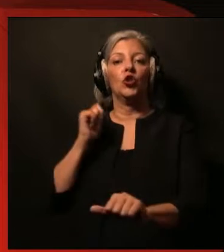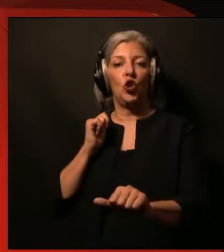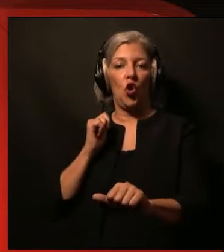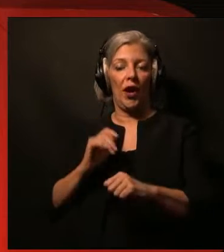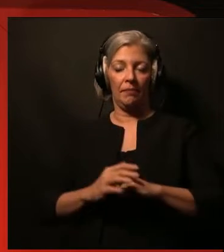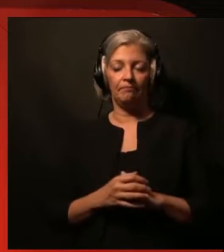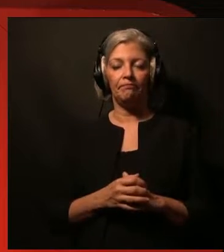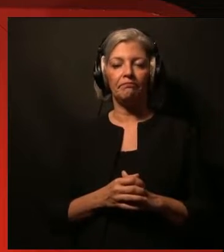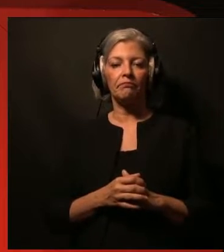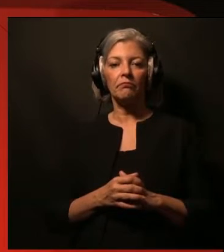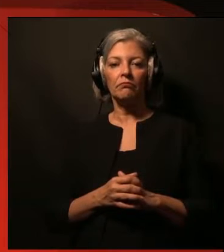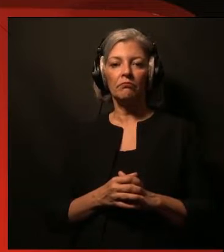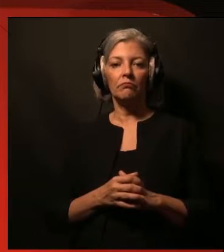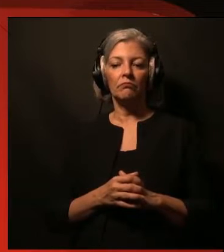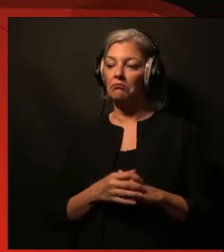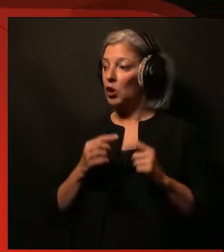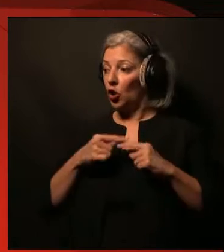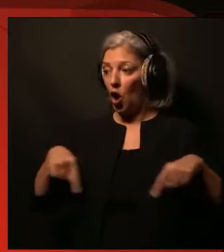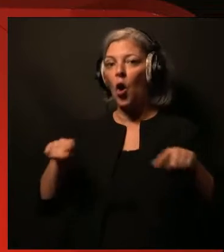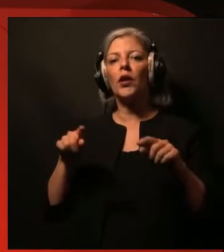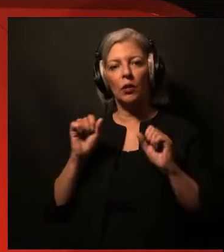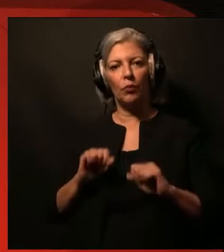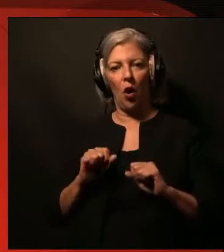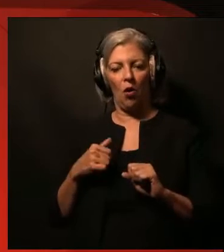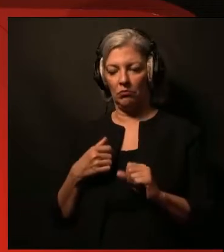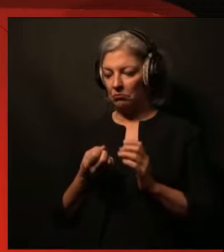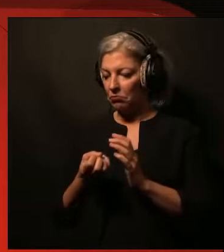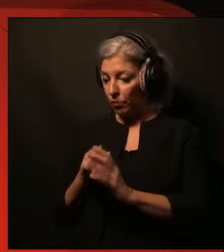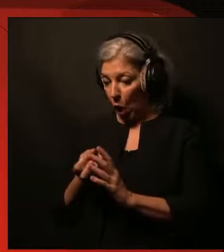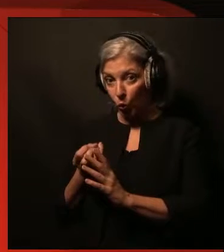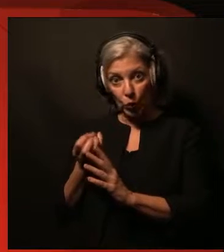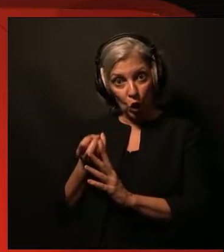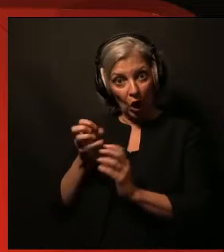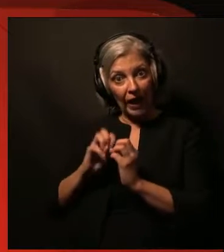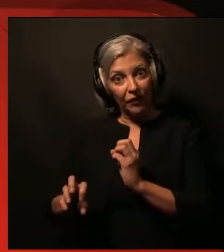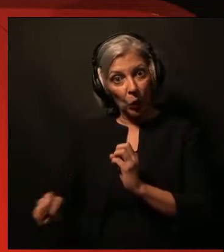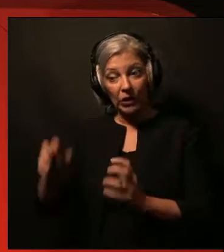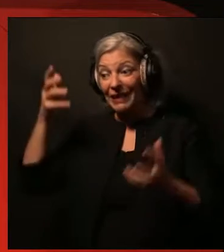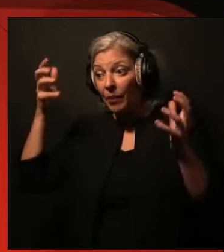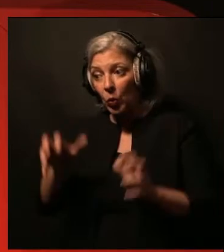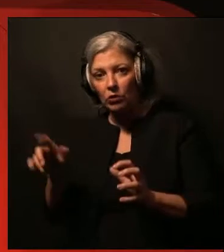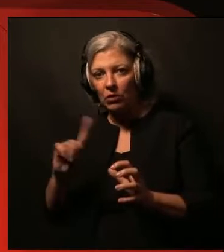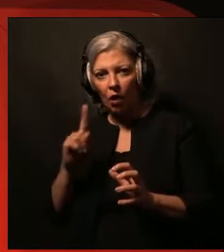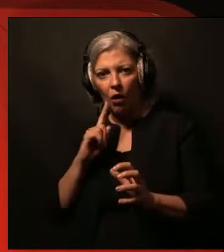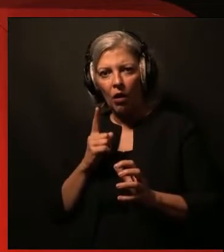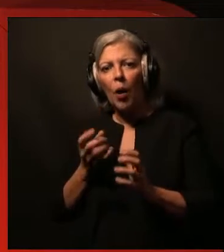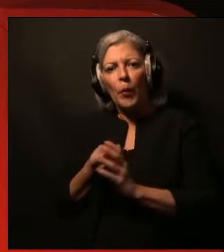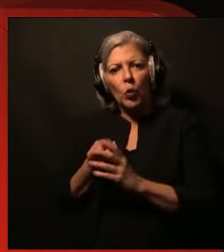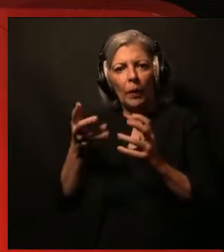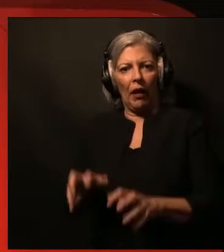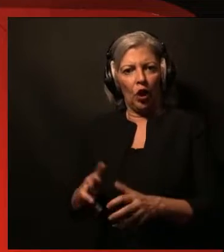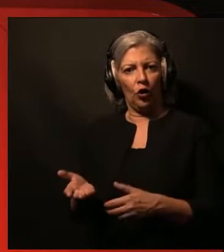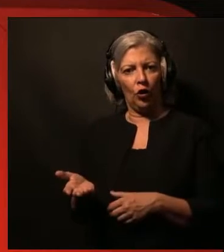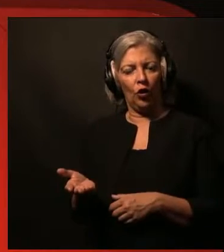prevenzione possiamo prevenire la produzione dei nostri rifiuti e prevenire il consumo di risorse